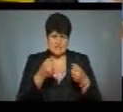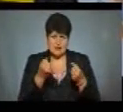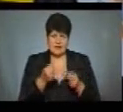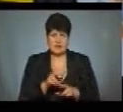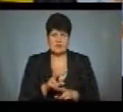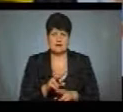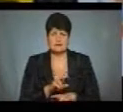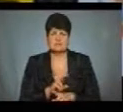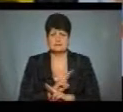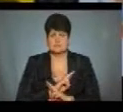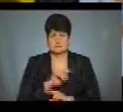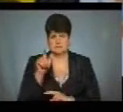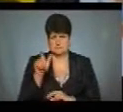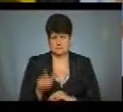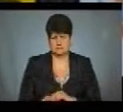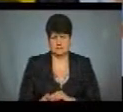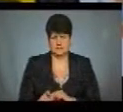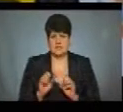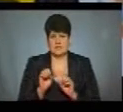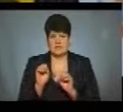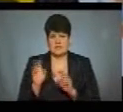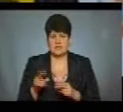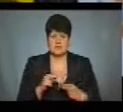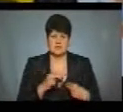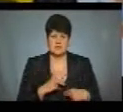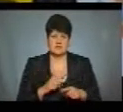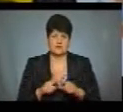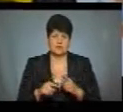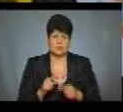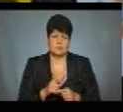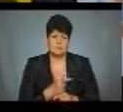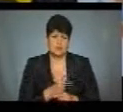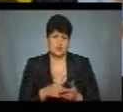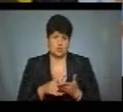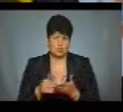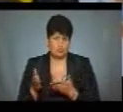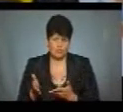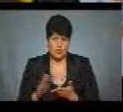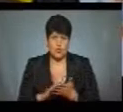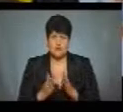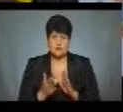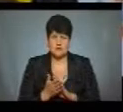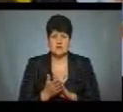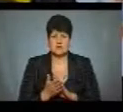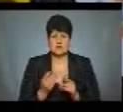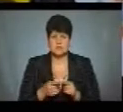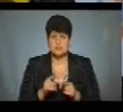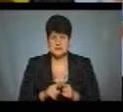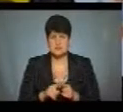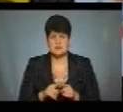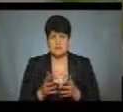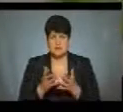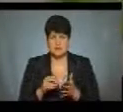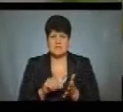вже без ознаків життя, з води та передали працівникам швидкої медичної допомоги. Обставини даної події встановлюють представники